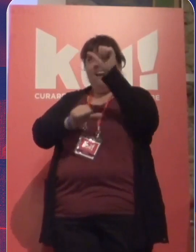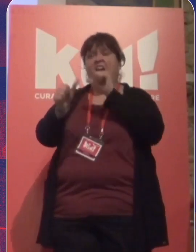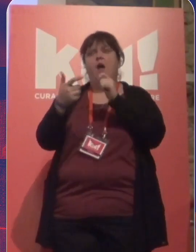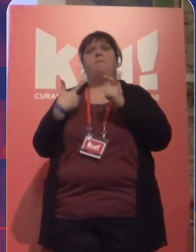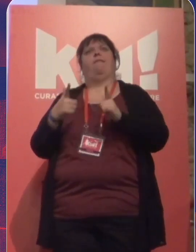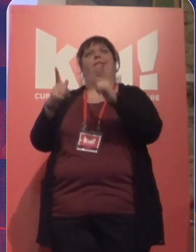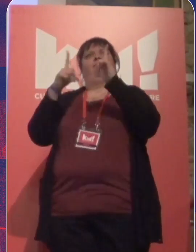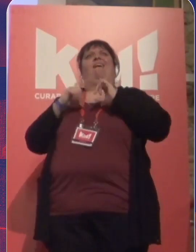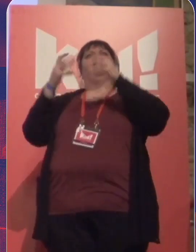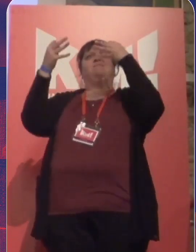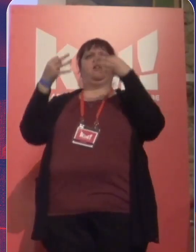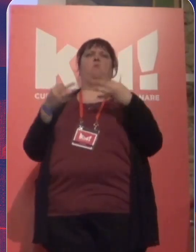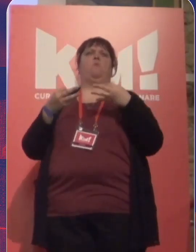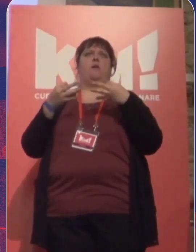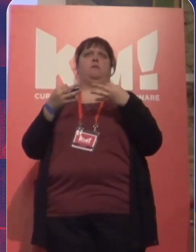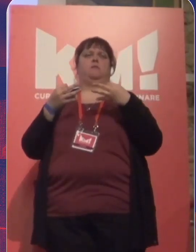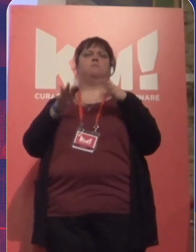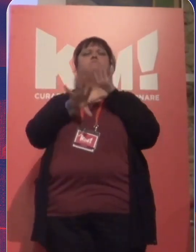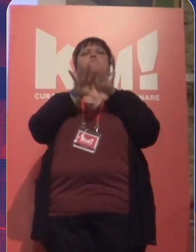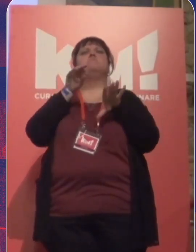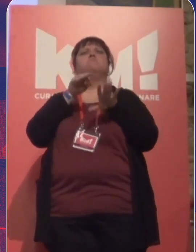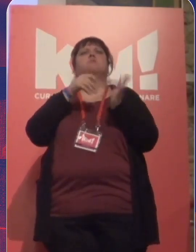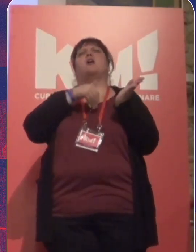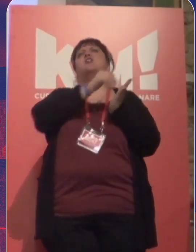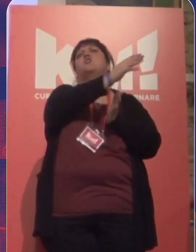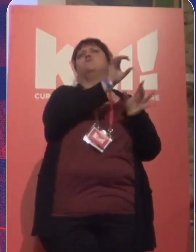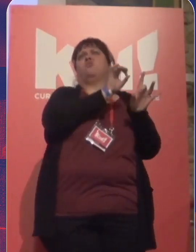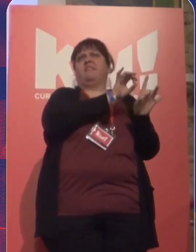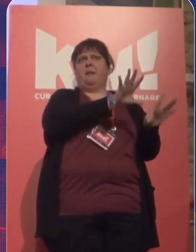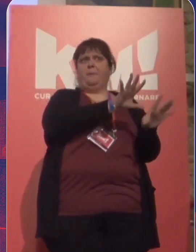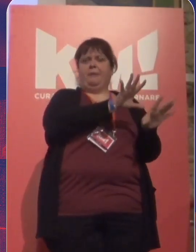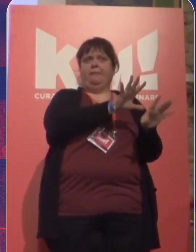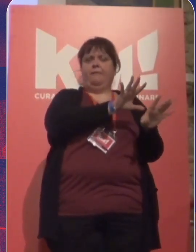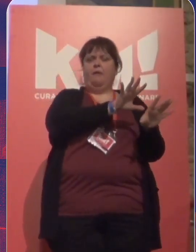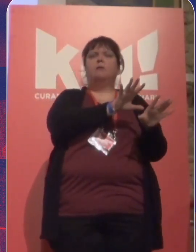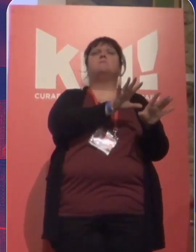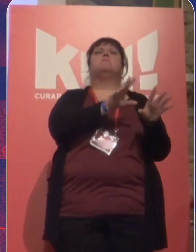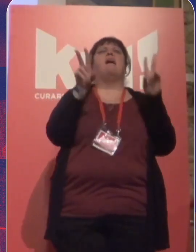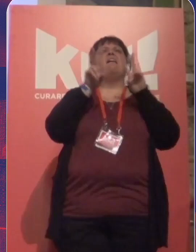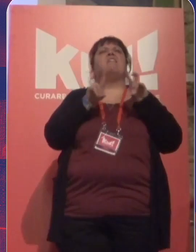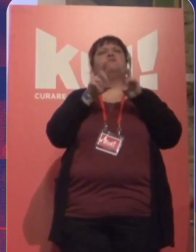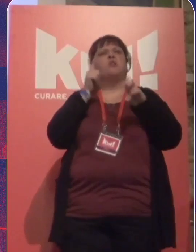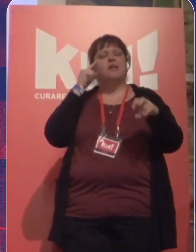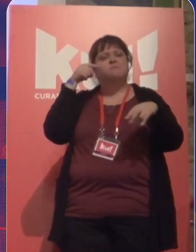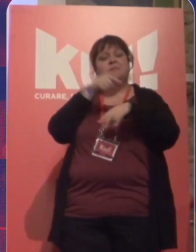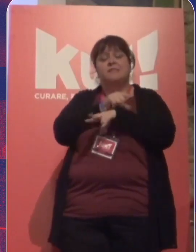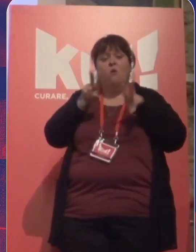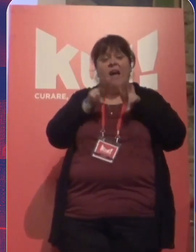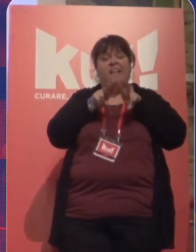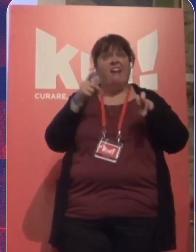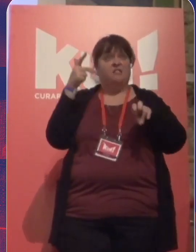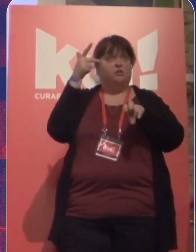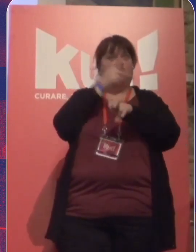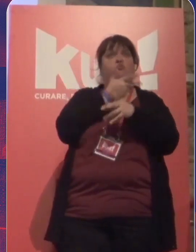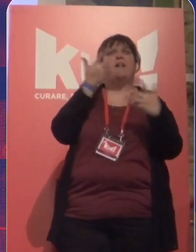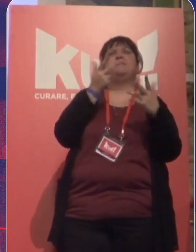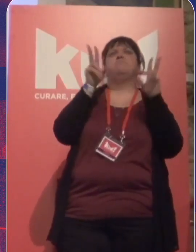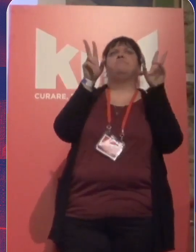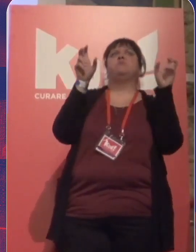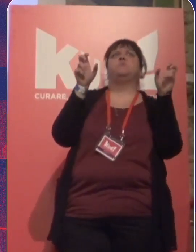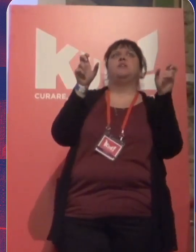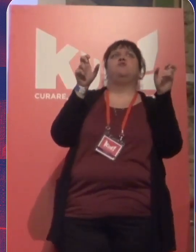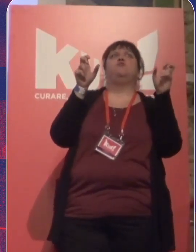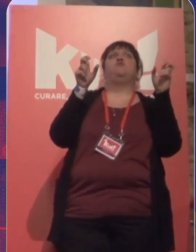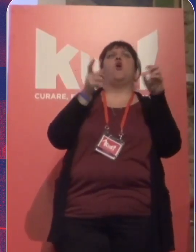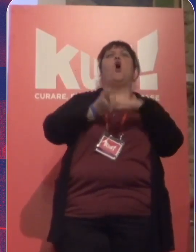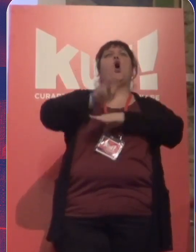fondamentale degli studi di psicoanalisi sociale per esempio sul totalitarismo sulla psicologia delle masse